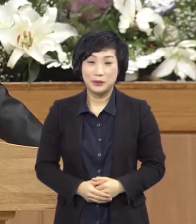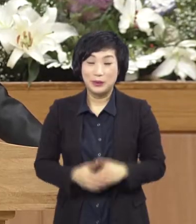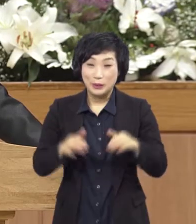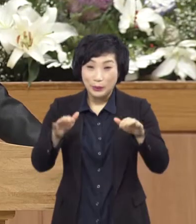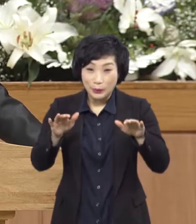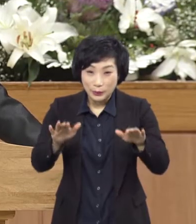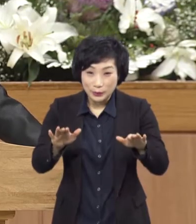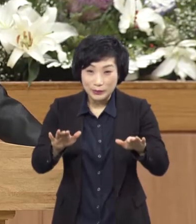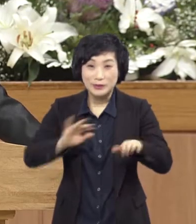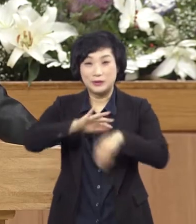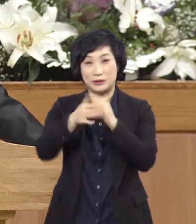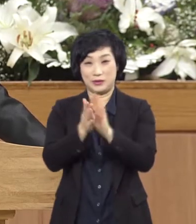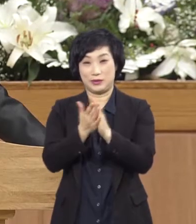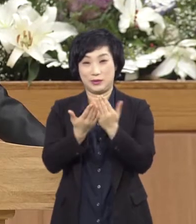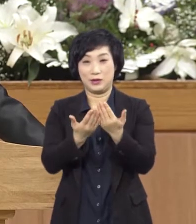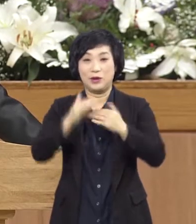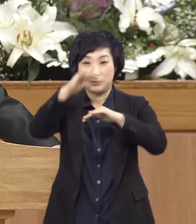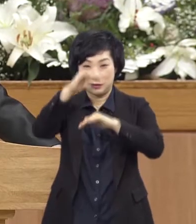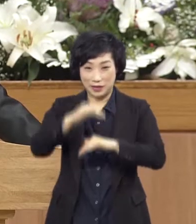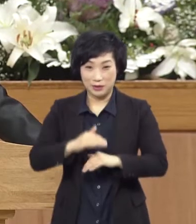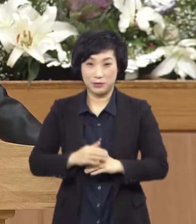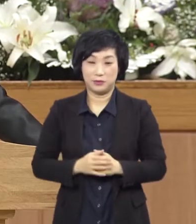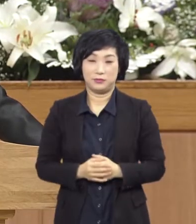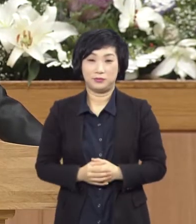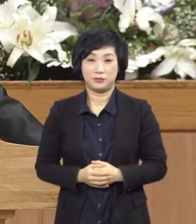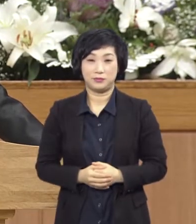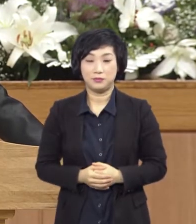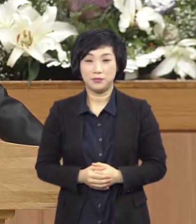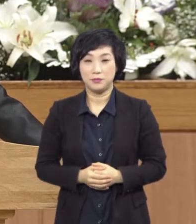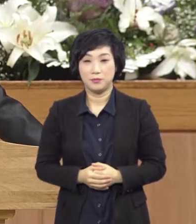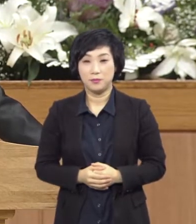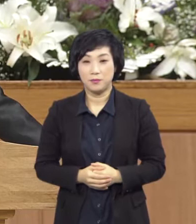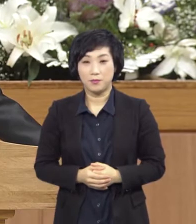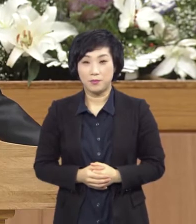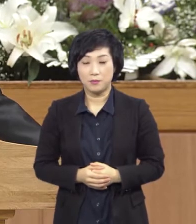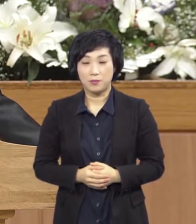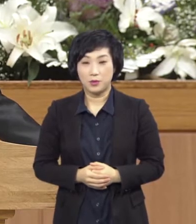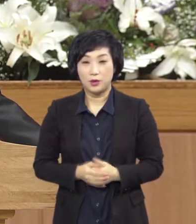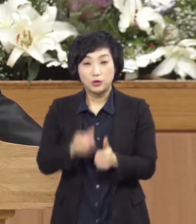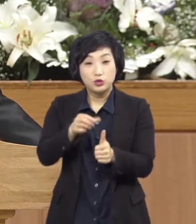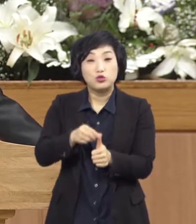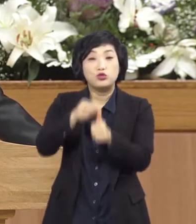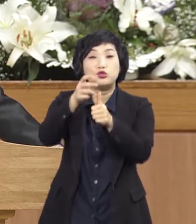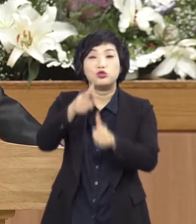오늘 본문의 말씀을 중심으로 구주로